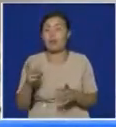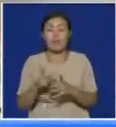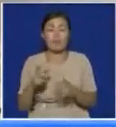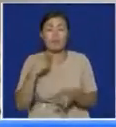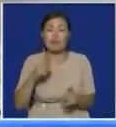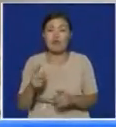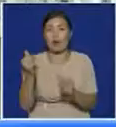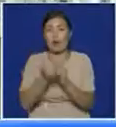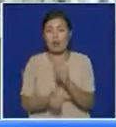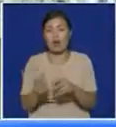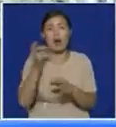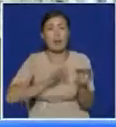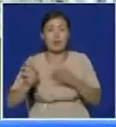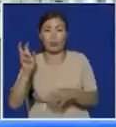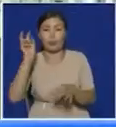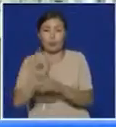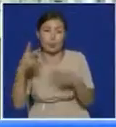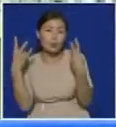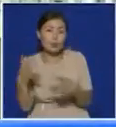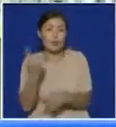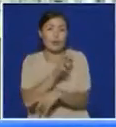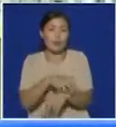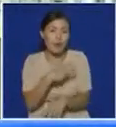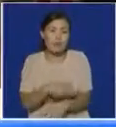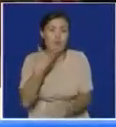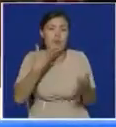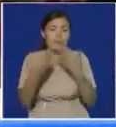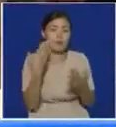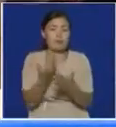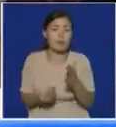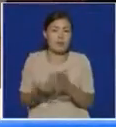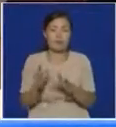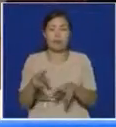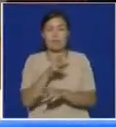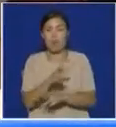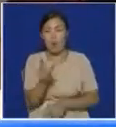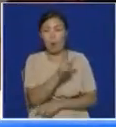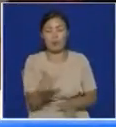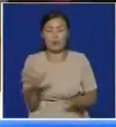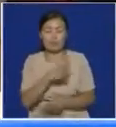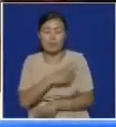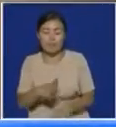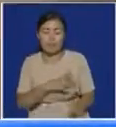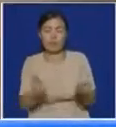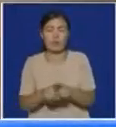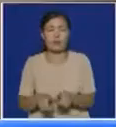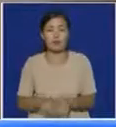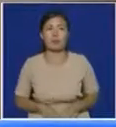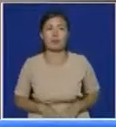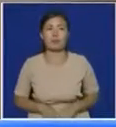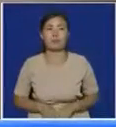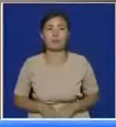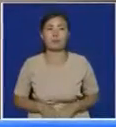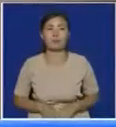мире ежегодно от различны их видов аллергии и осложнение погибает до миллиона человек салтанат айтжанова руслан огайо соломат